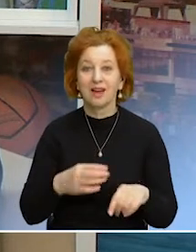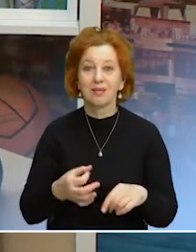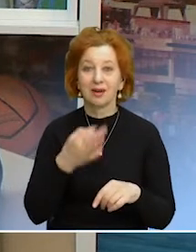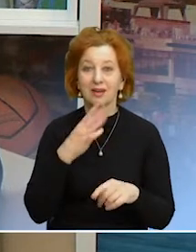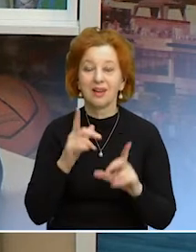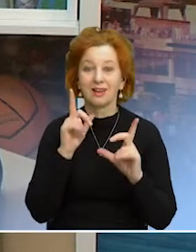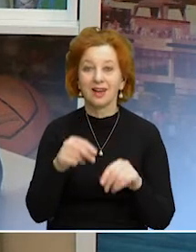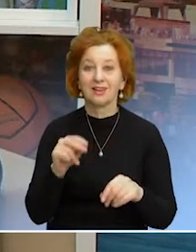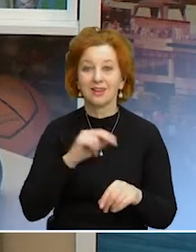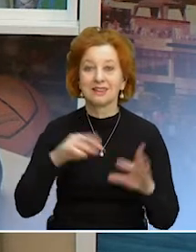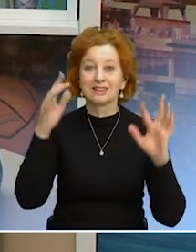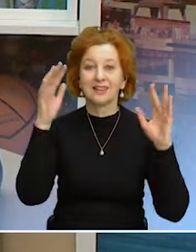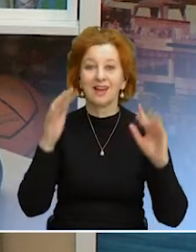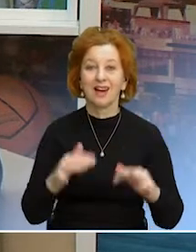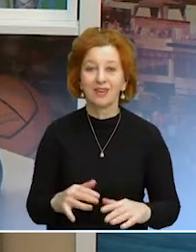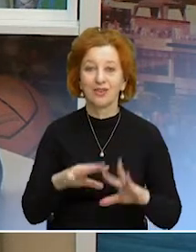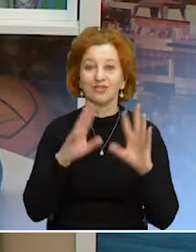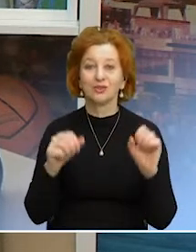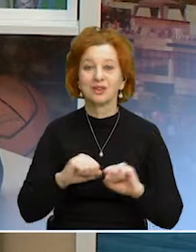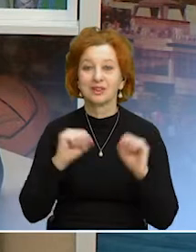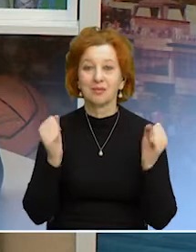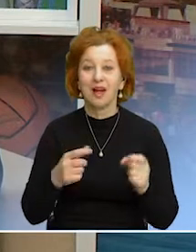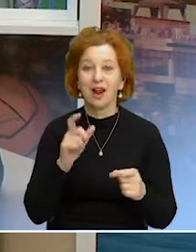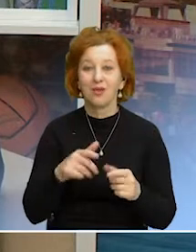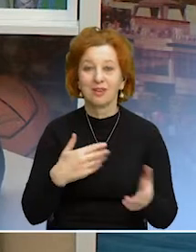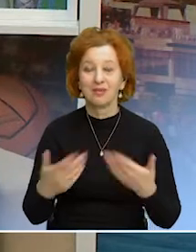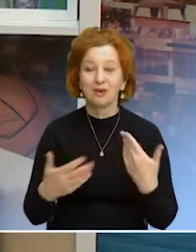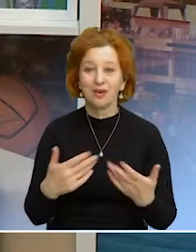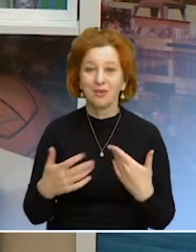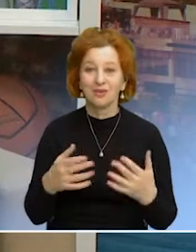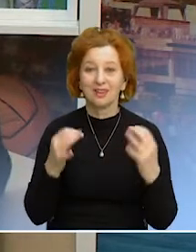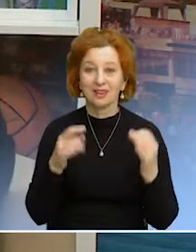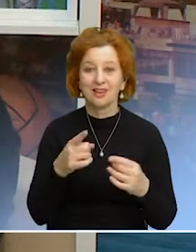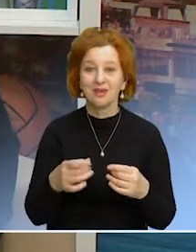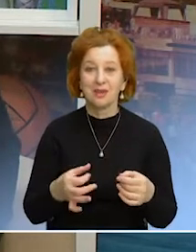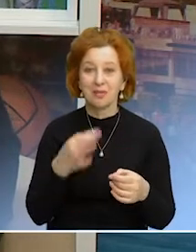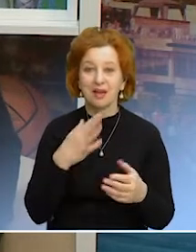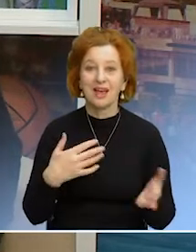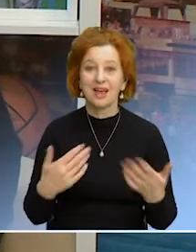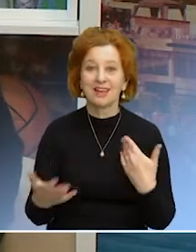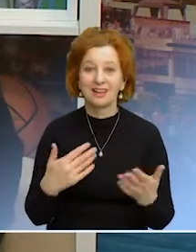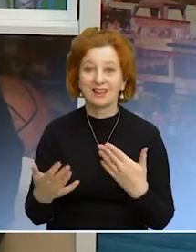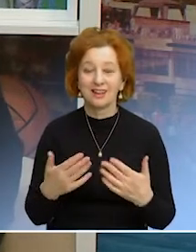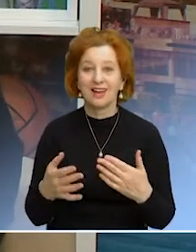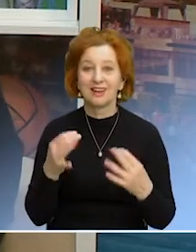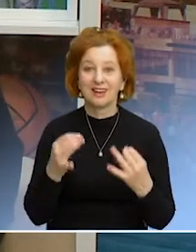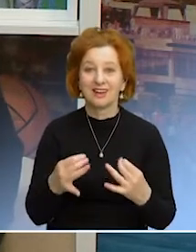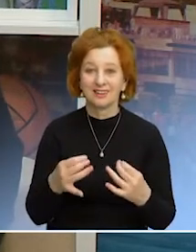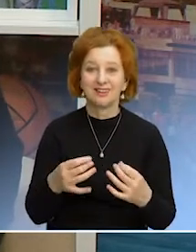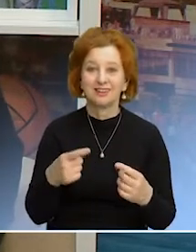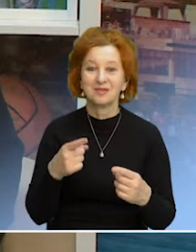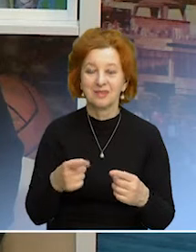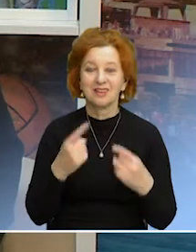так понравилось ехать на работу. Снег идет, все замерзает, люди бегут. Ух, настоящий Новый год. А как бы тебе понравилось идти на работу, в случае